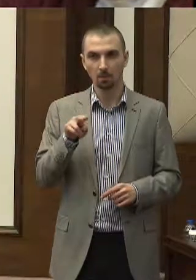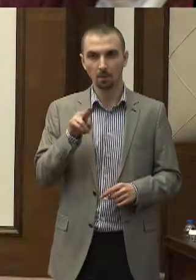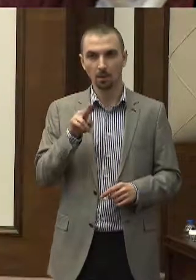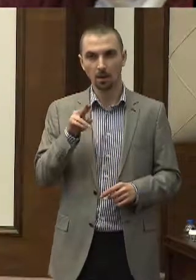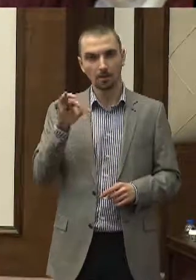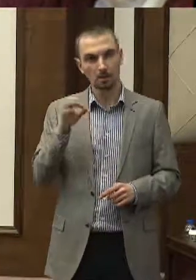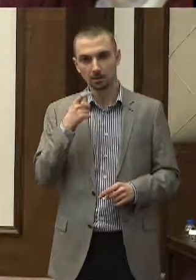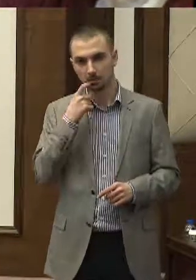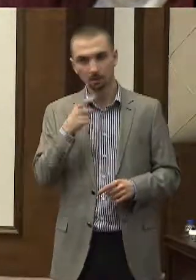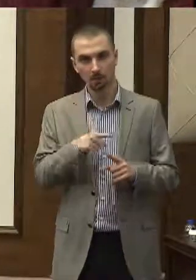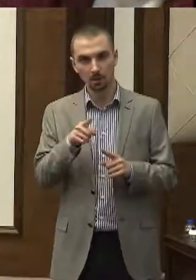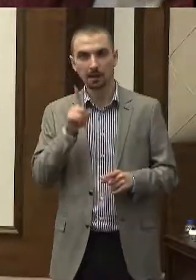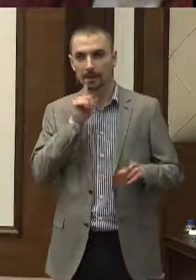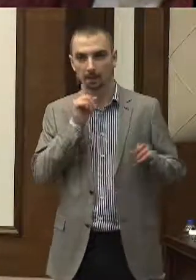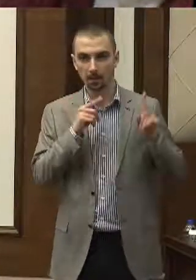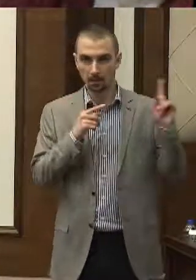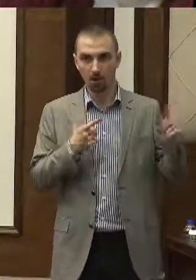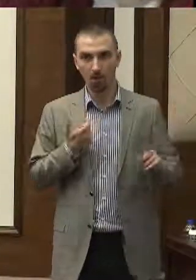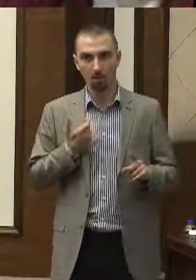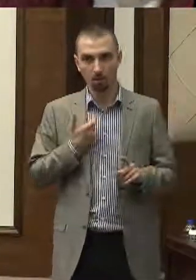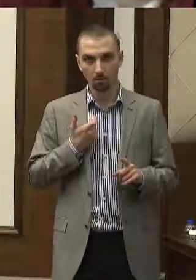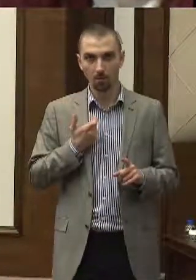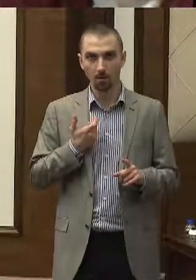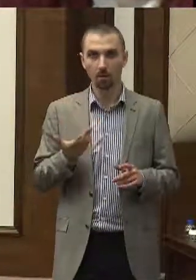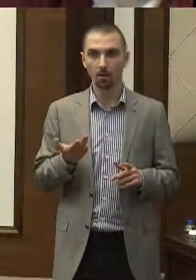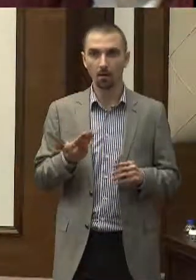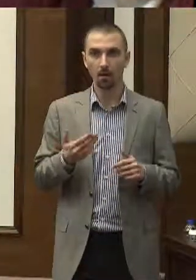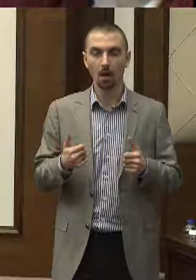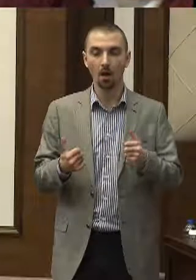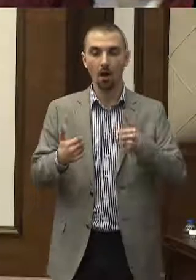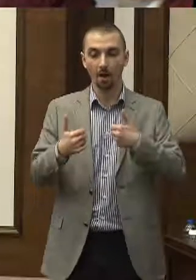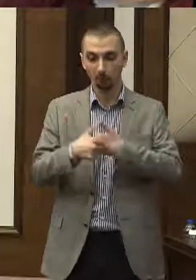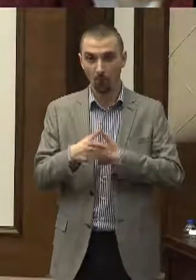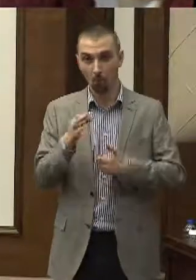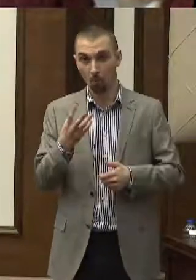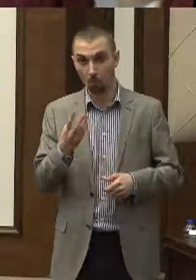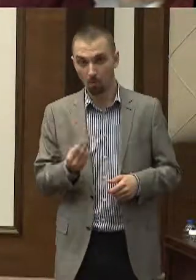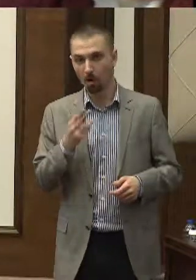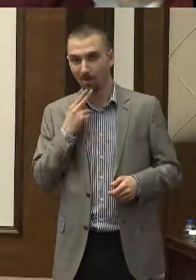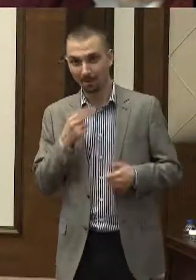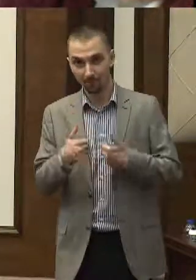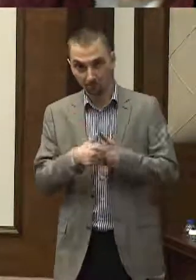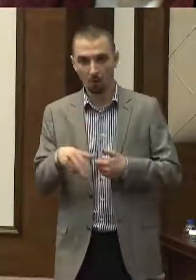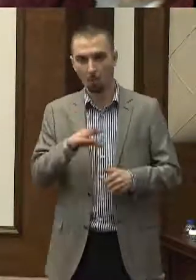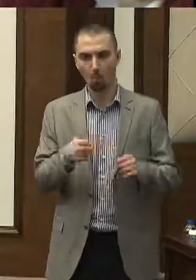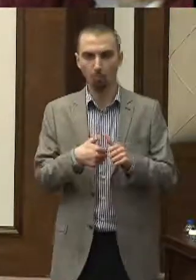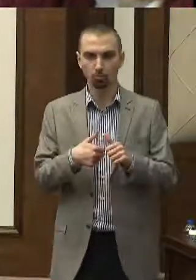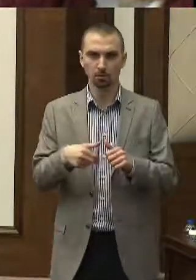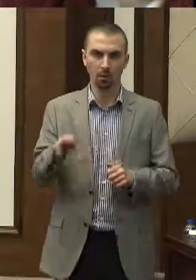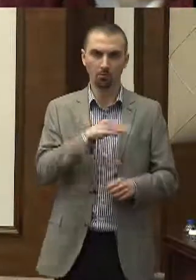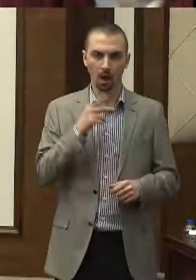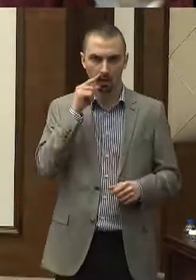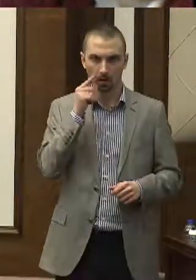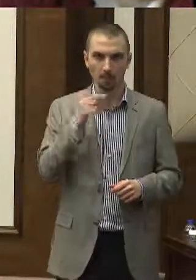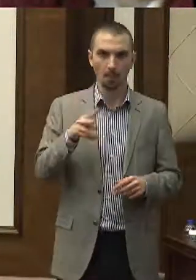1870'li yıllara kadar İngiltere'de kadının mal varlığı evlenince kocasının mülkiyetine geçiyordu. Yani daha işte